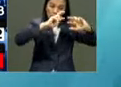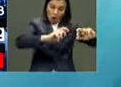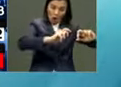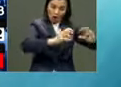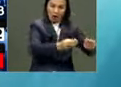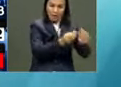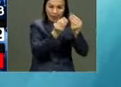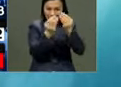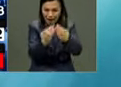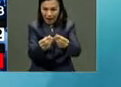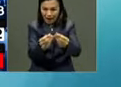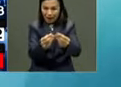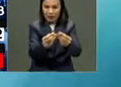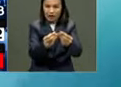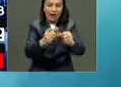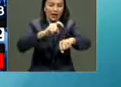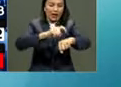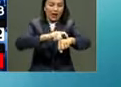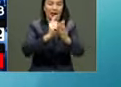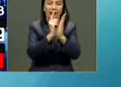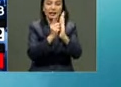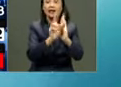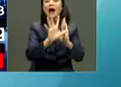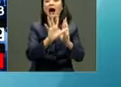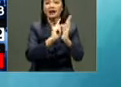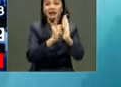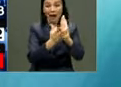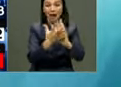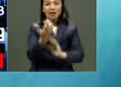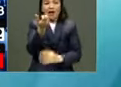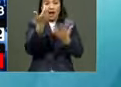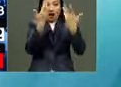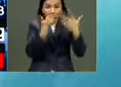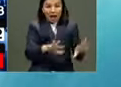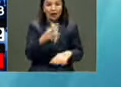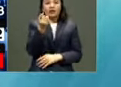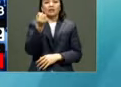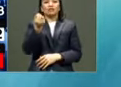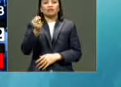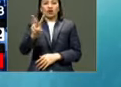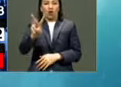แล้วก็ไปฟังผลบนสแกนนะครับแล้วก็ไปนำผลไปให้แพทย์อีกโรงพยาบาลรัฐอีกแห่งหนึ่งนี่โค้ชเวลาเลยนะครับไป5นาทีแล้วก็วันที่ 12นะครับก็ไปเจาะเลือดที่